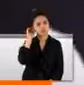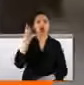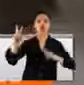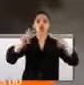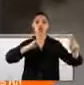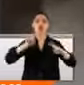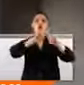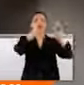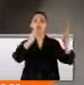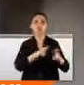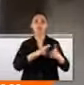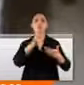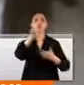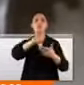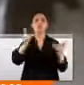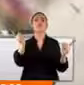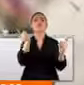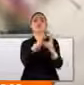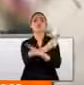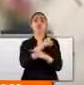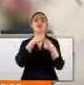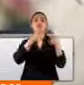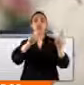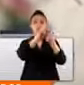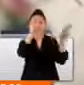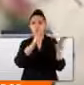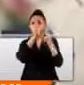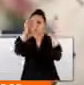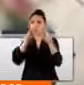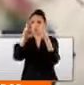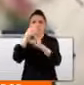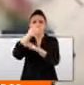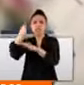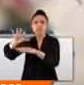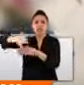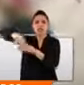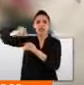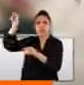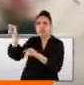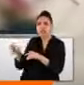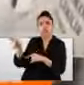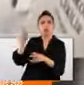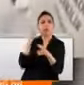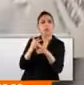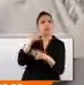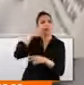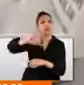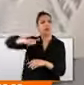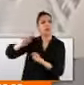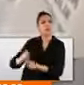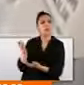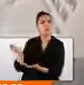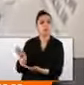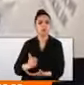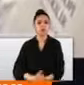Lokanta, market, ganyan bayi ayırmadı, aynı gün içinde el çabukluğuyla seri telefon hırsızlığı yaptı.